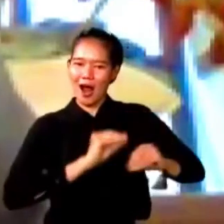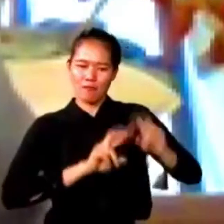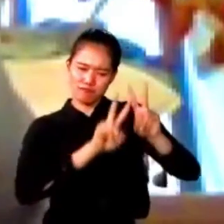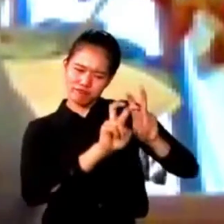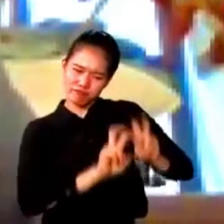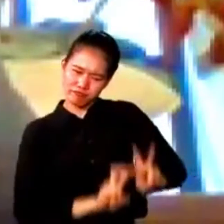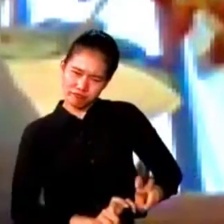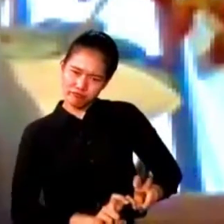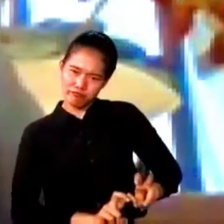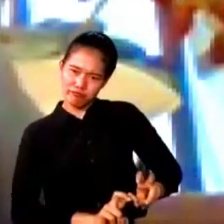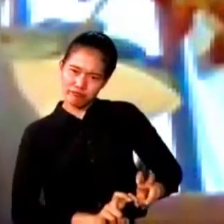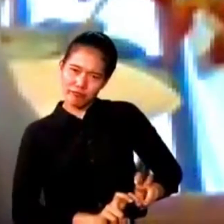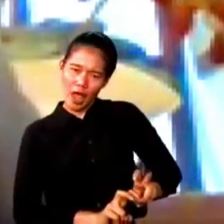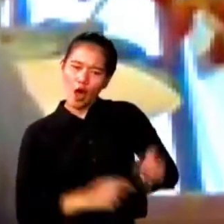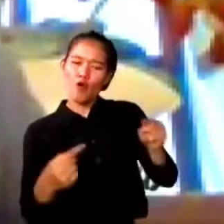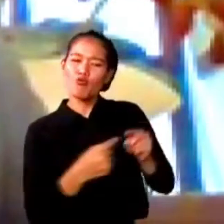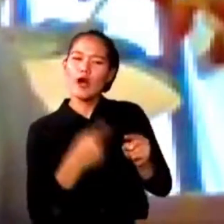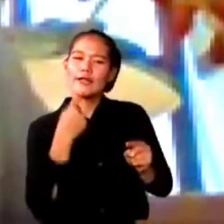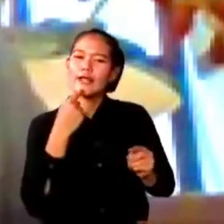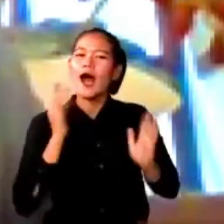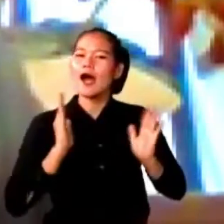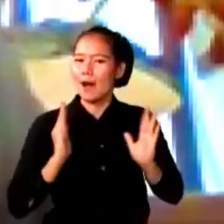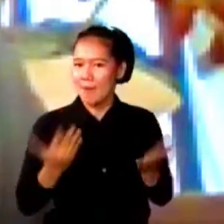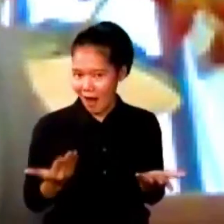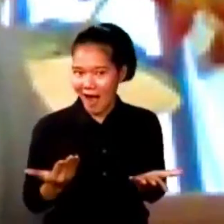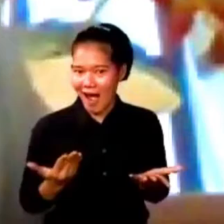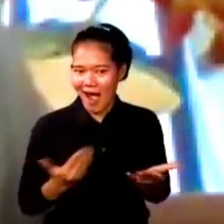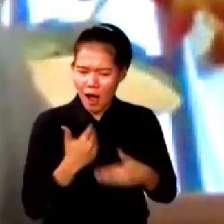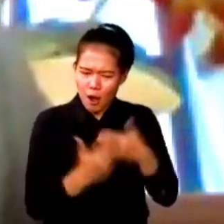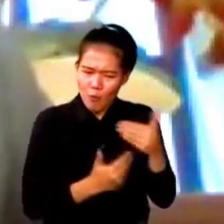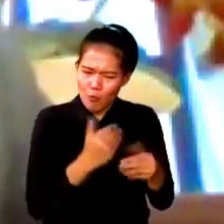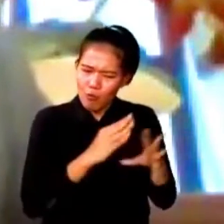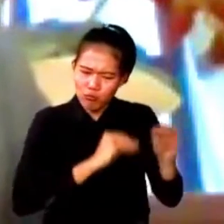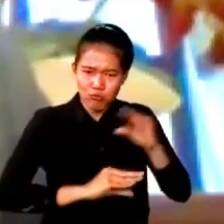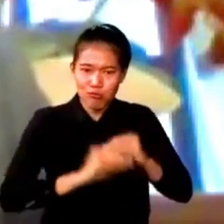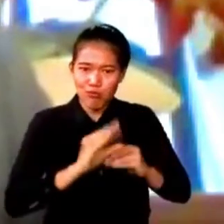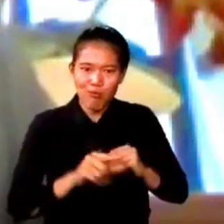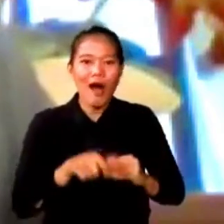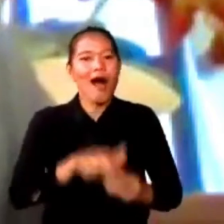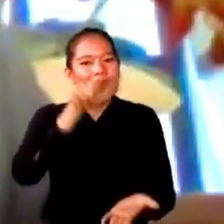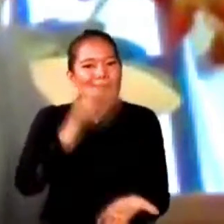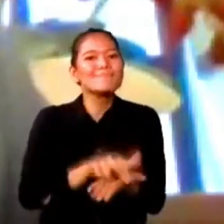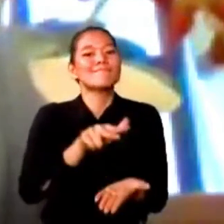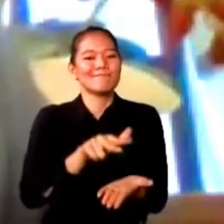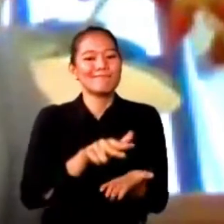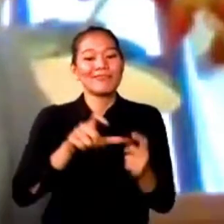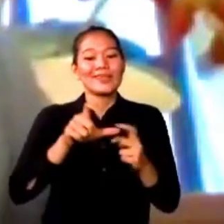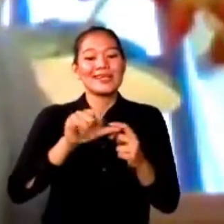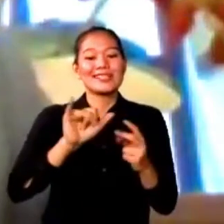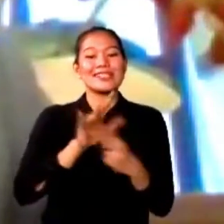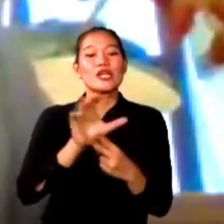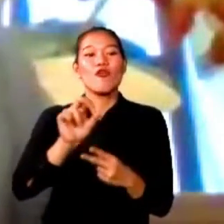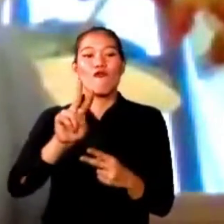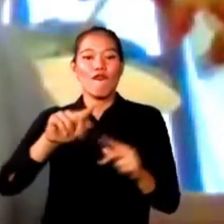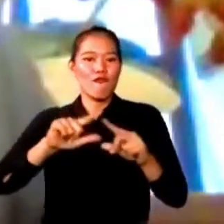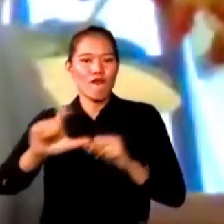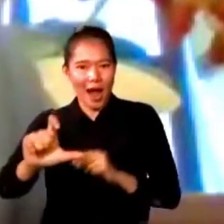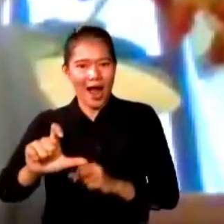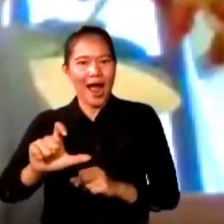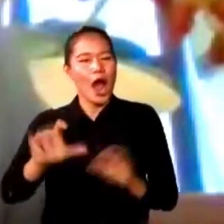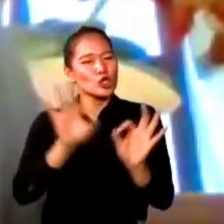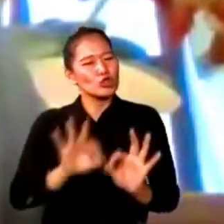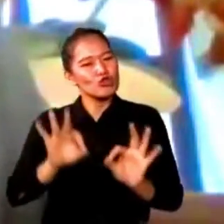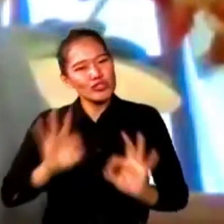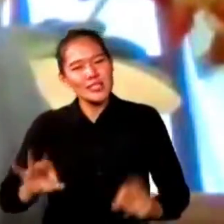kajian aspek keagamaannya akhirnya disimpulkan bahwa vaksin produksi synovate ini halal dan